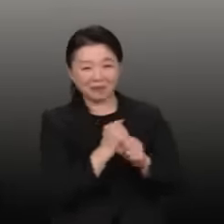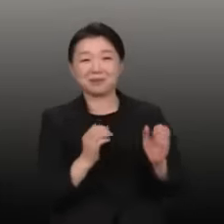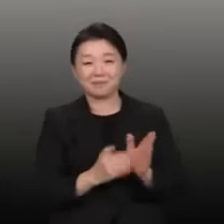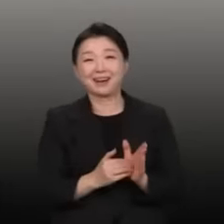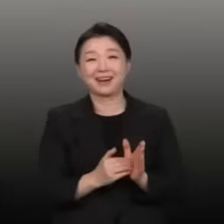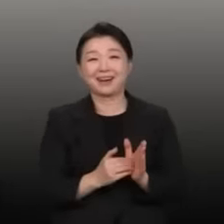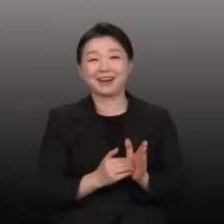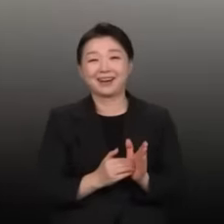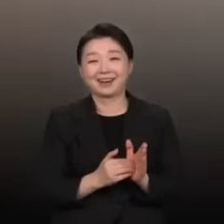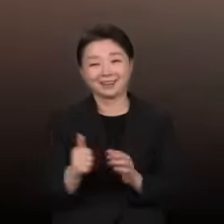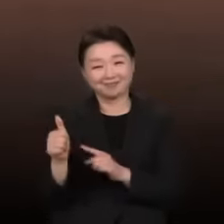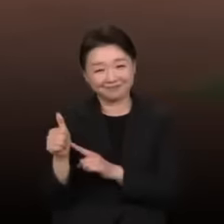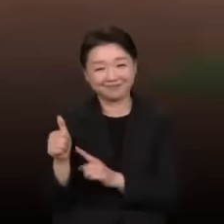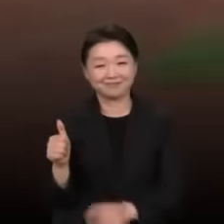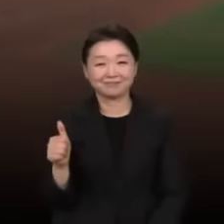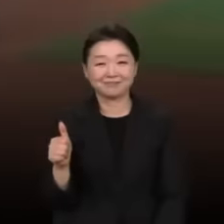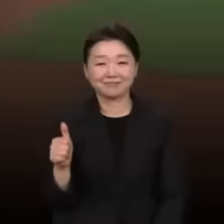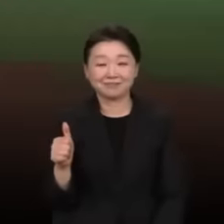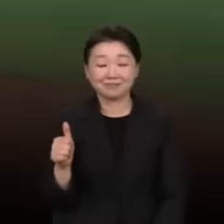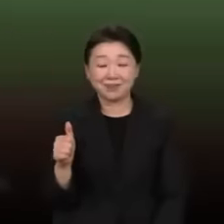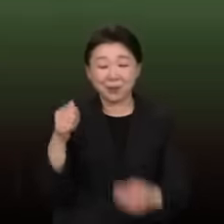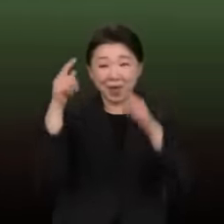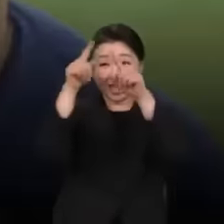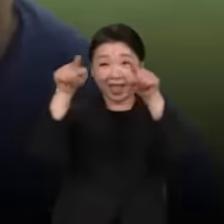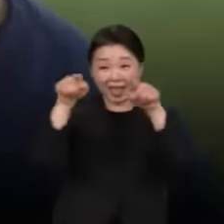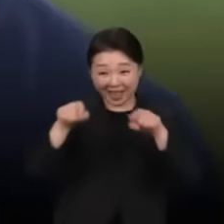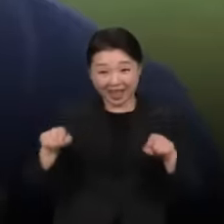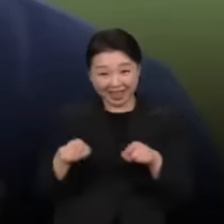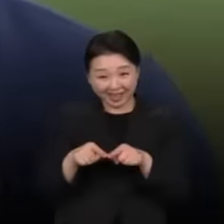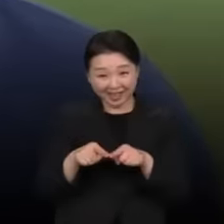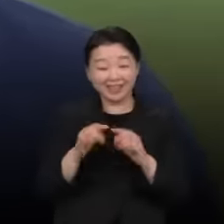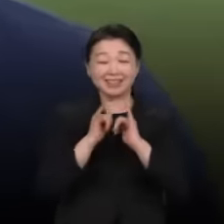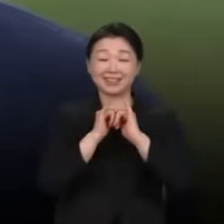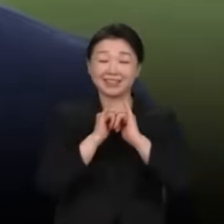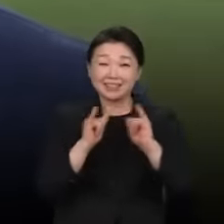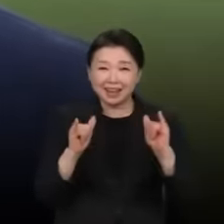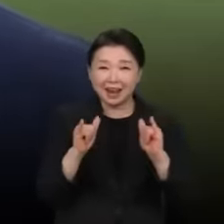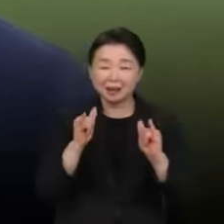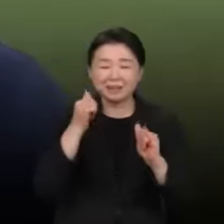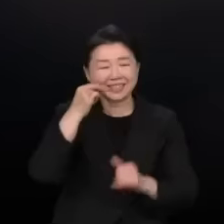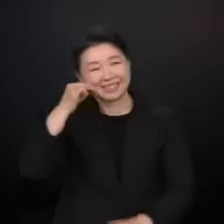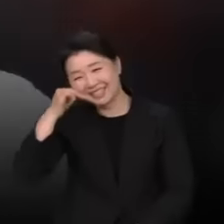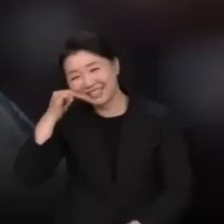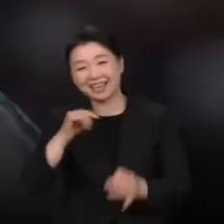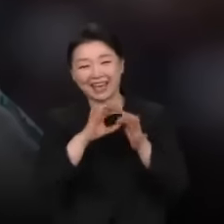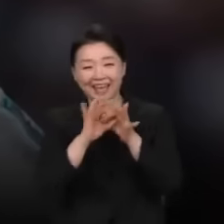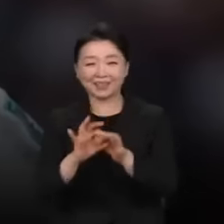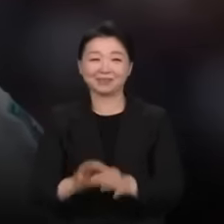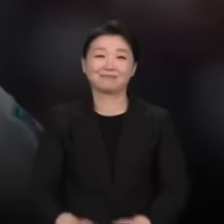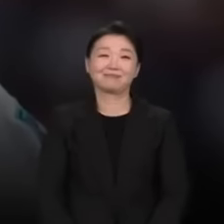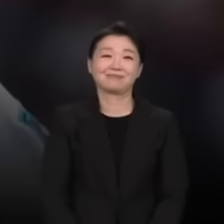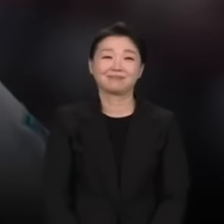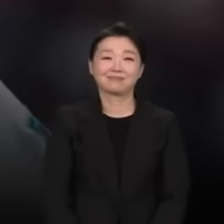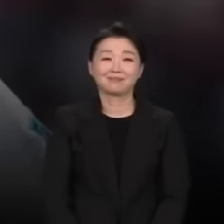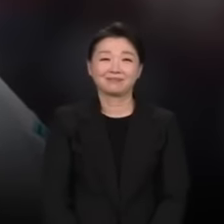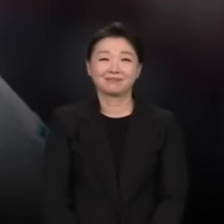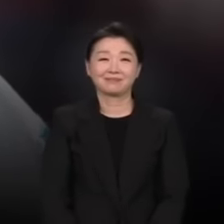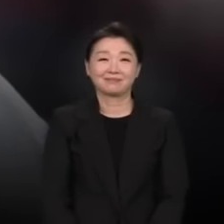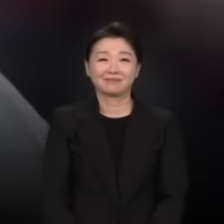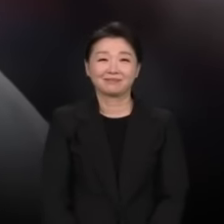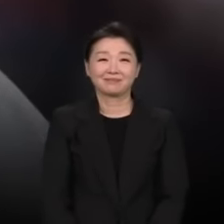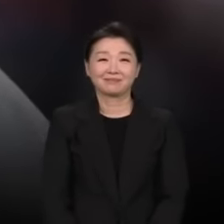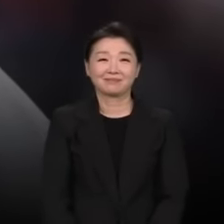오타니. 육각형 인간 오타니의 인기는 쉽게 사그라들지 않을 듯합니다. 도쿄에서 JTBC